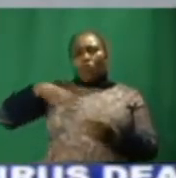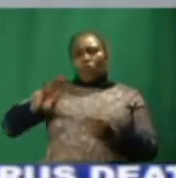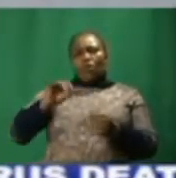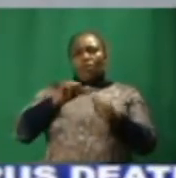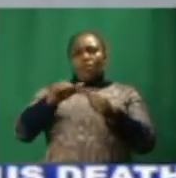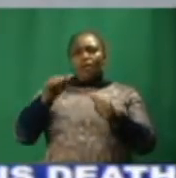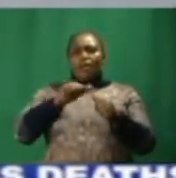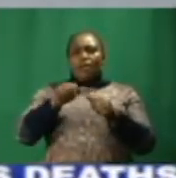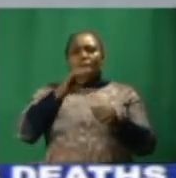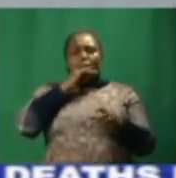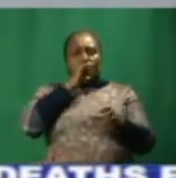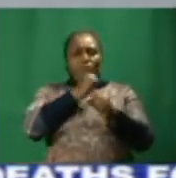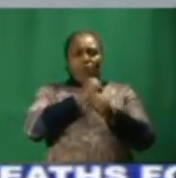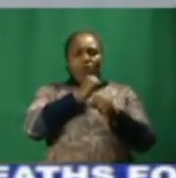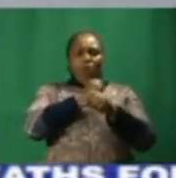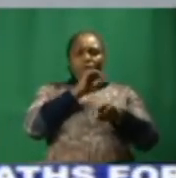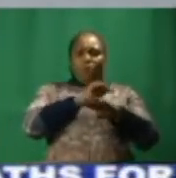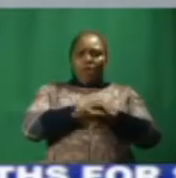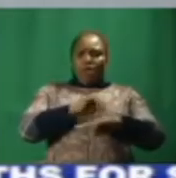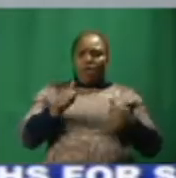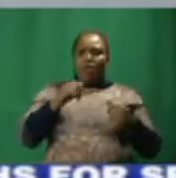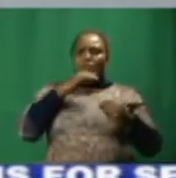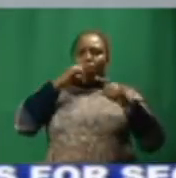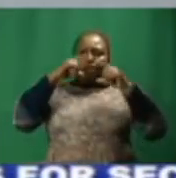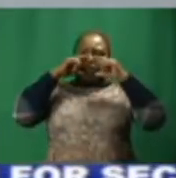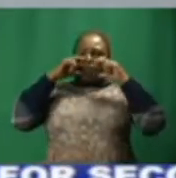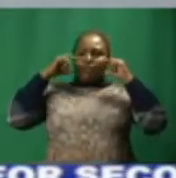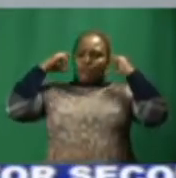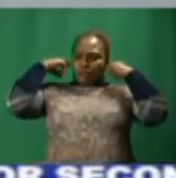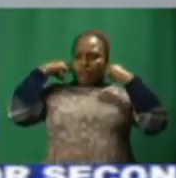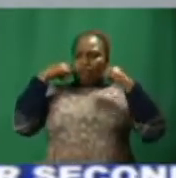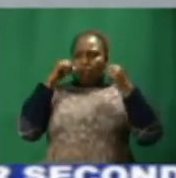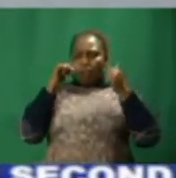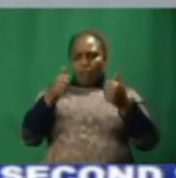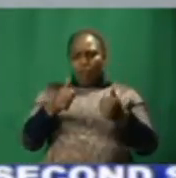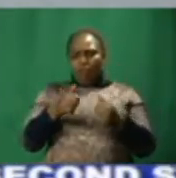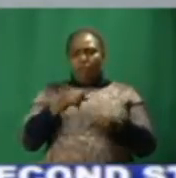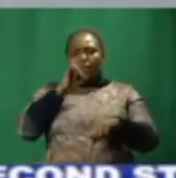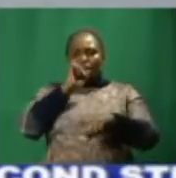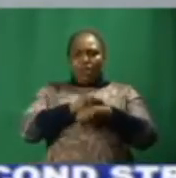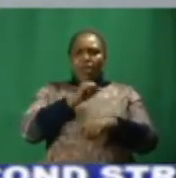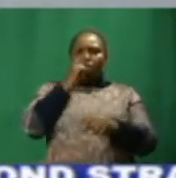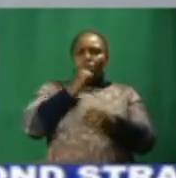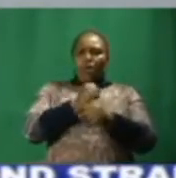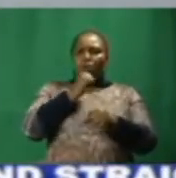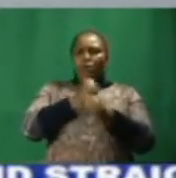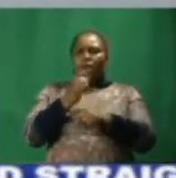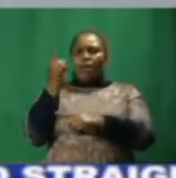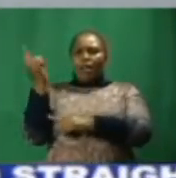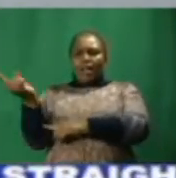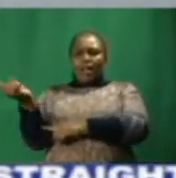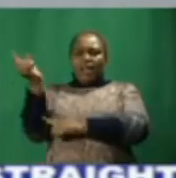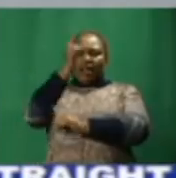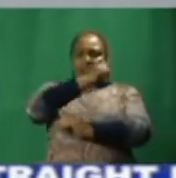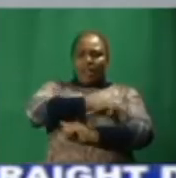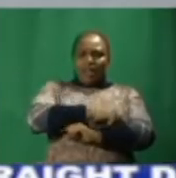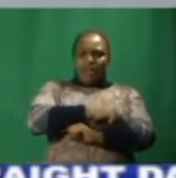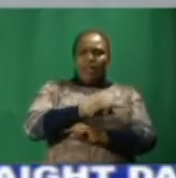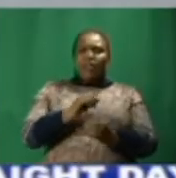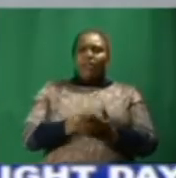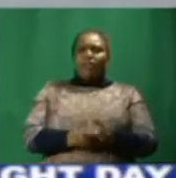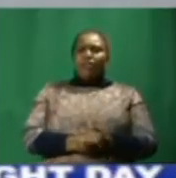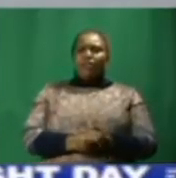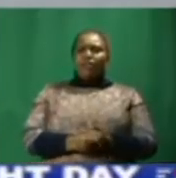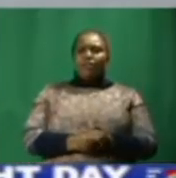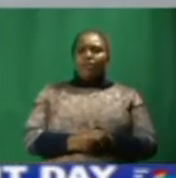lolokunye vele kuyasebenteka ngako njengale mask nje yafakeka uyakhona kusebenta ngayo langa lonke nale nang